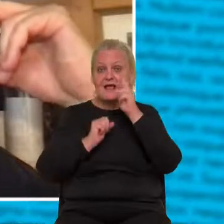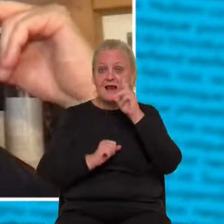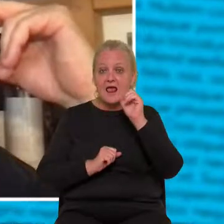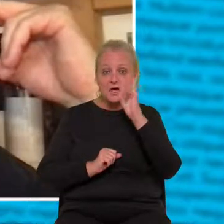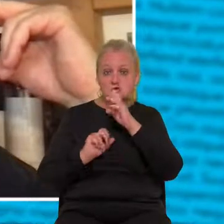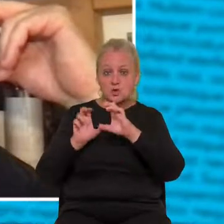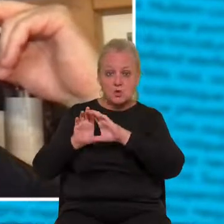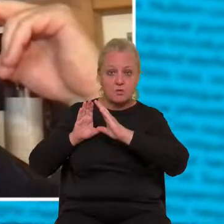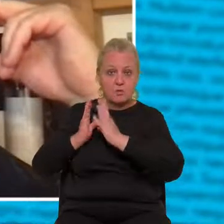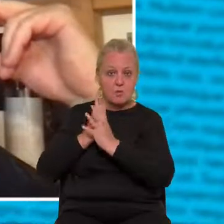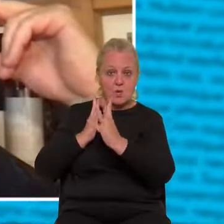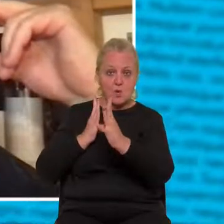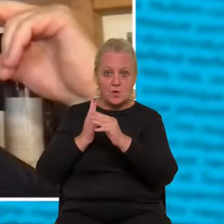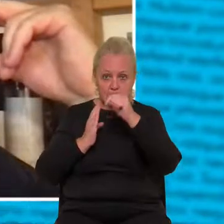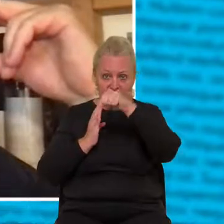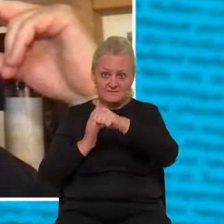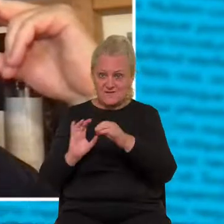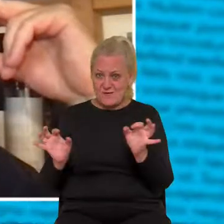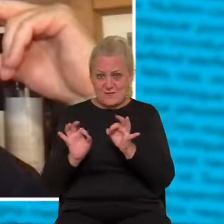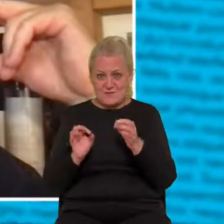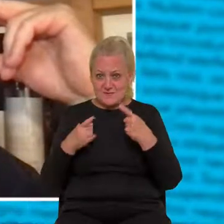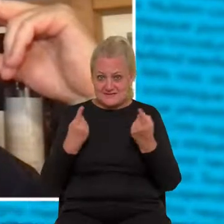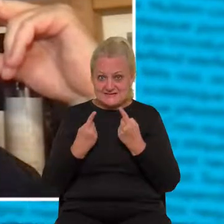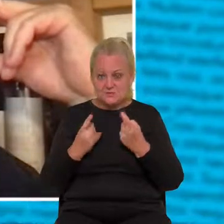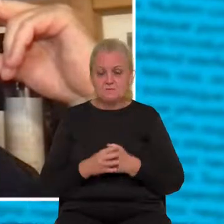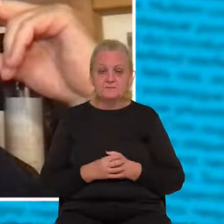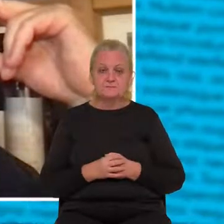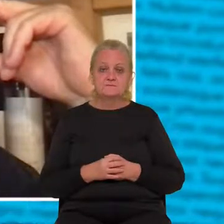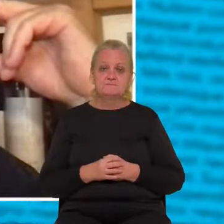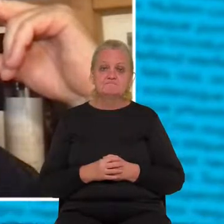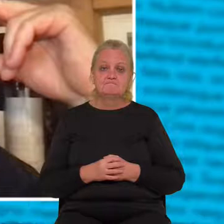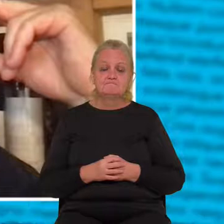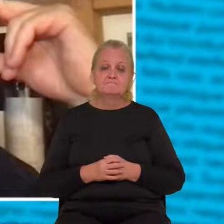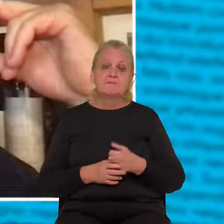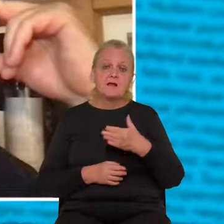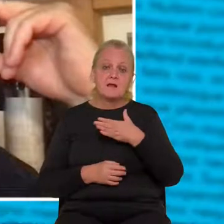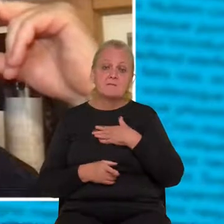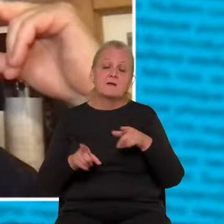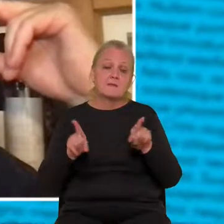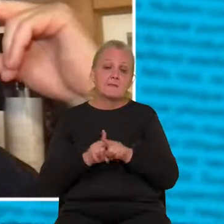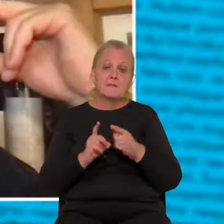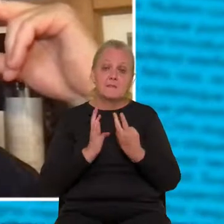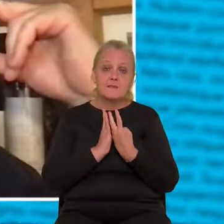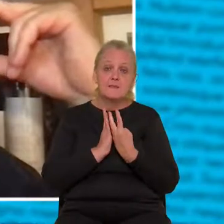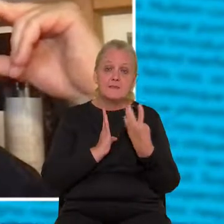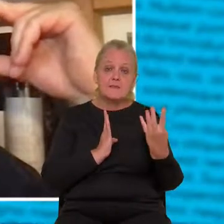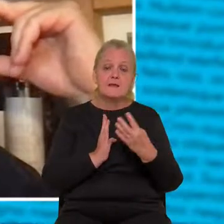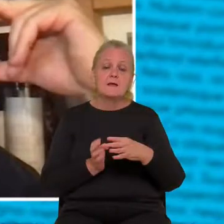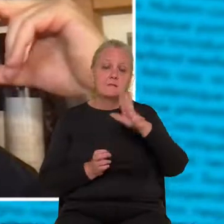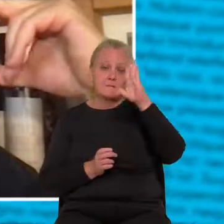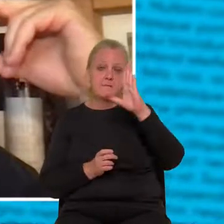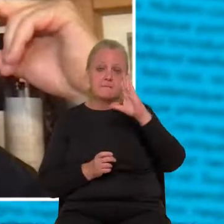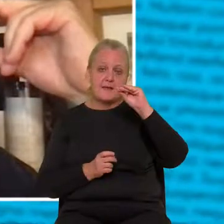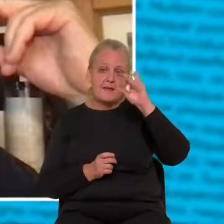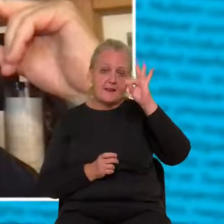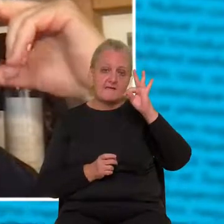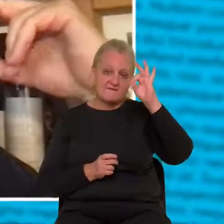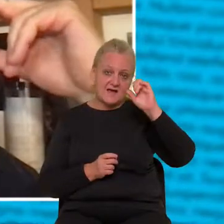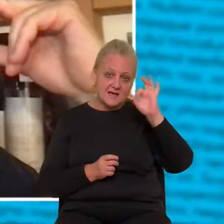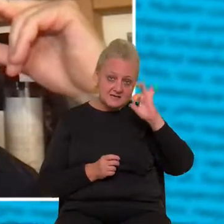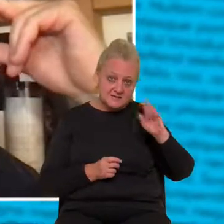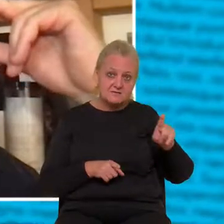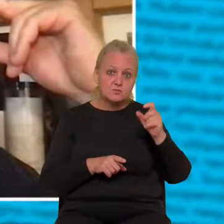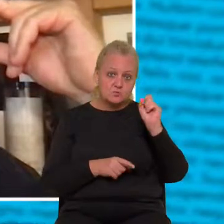Dzieją się tam straszliwe rzeczy. Oczywiście mamy również mury w Belfaście, w wielu